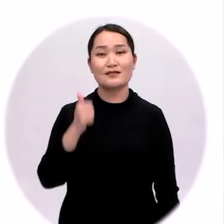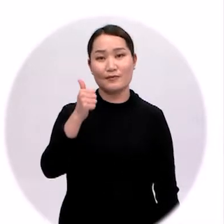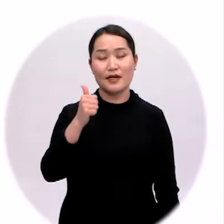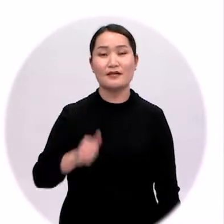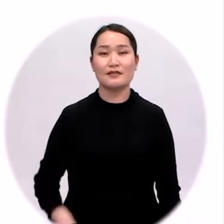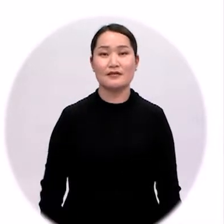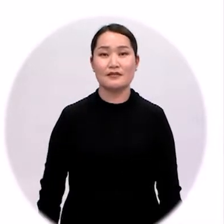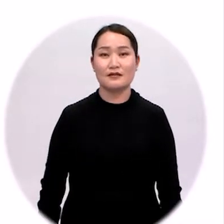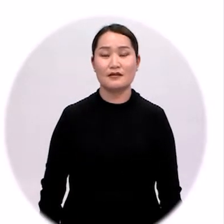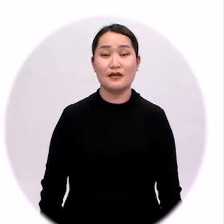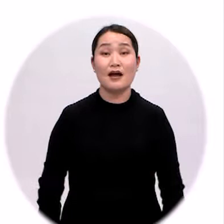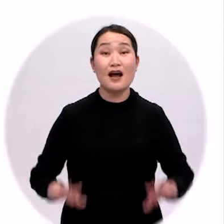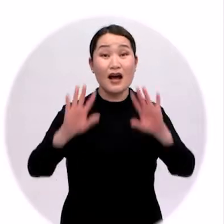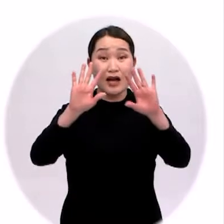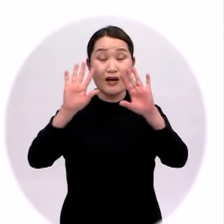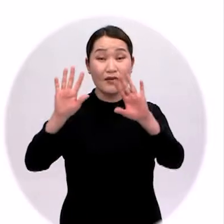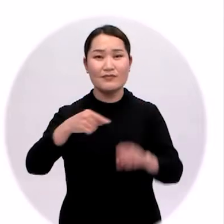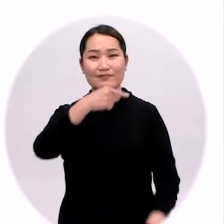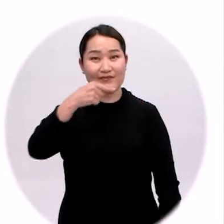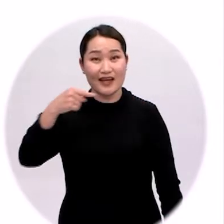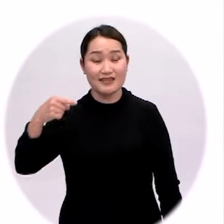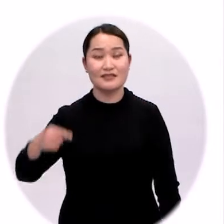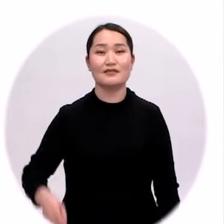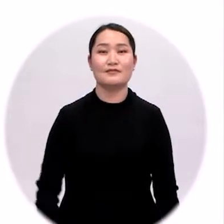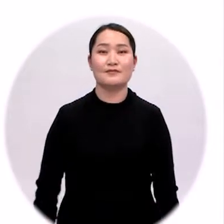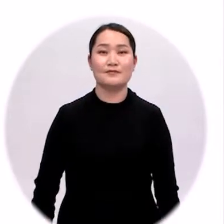бид 10-10-аар хоригдуулж тооллоо.